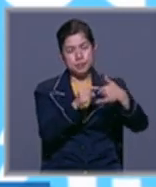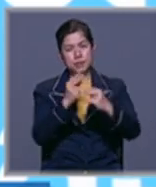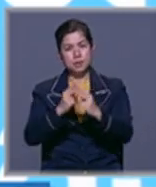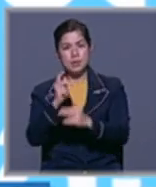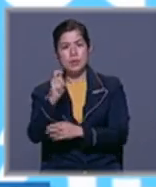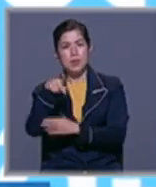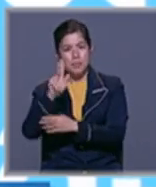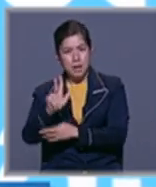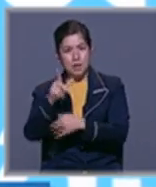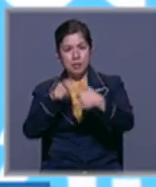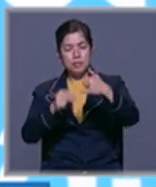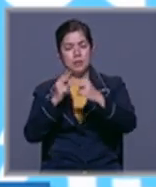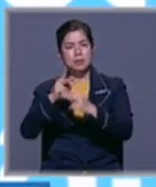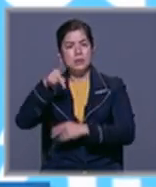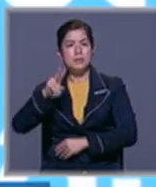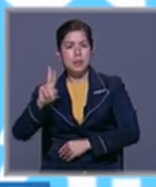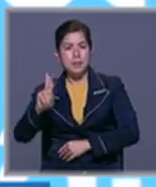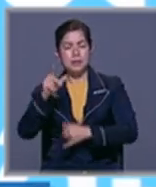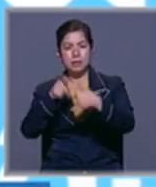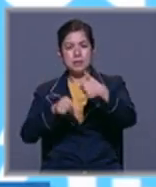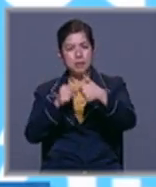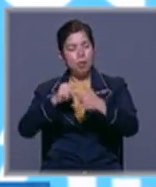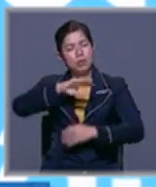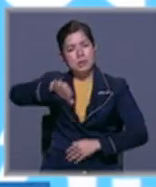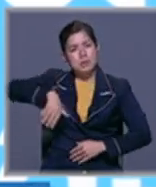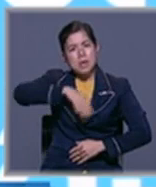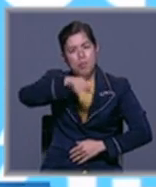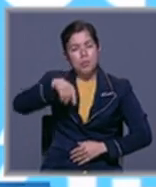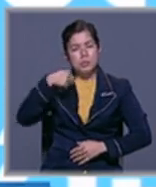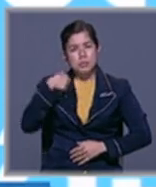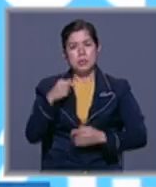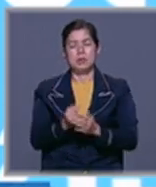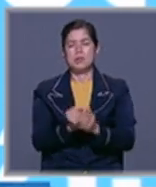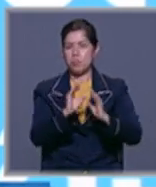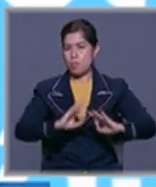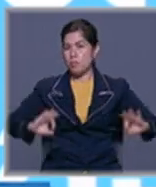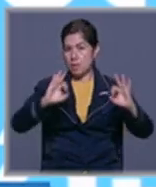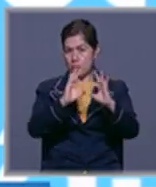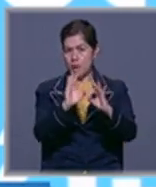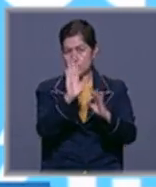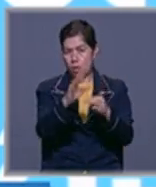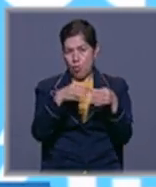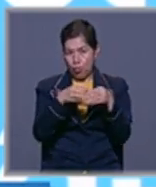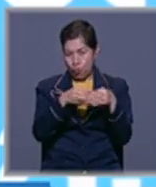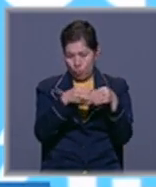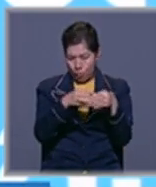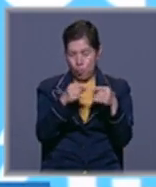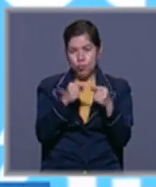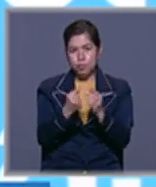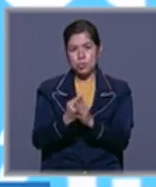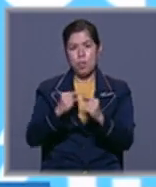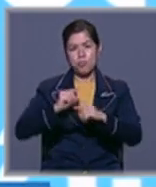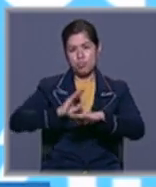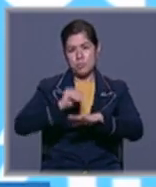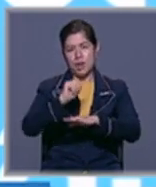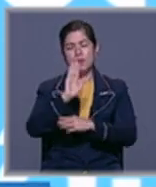รักษ์คุณพีรพันธ์บุคคลเหล่านี้จะเป็นหนึ่งในซูเปอร์ฮีโร่ของทีมอเวนเจอร์